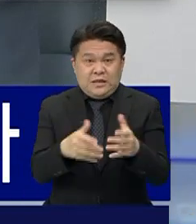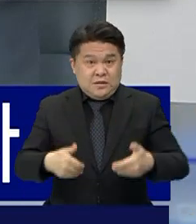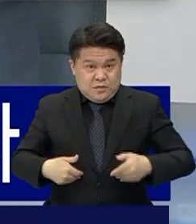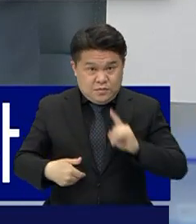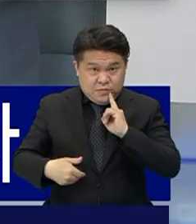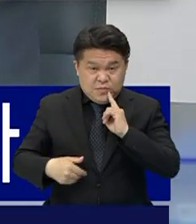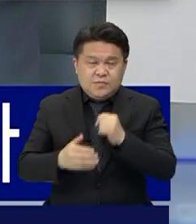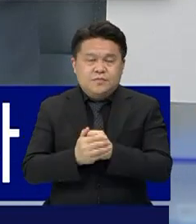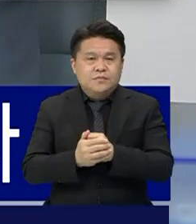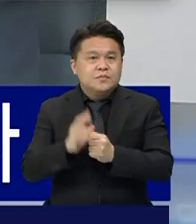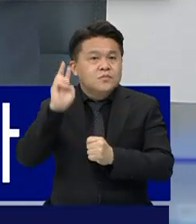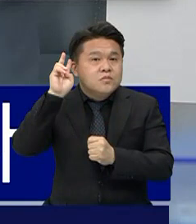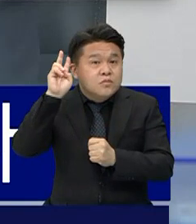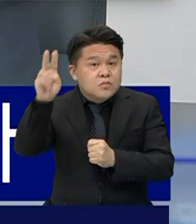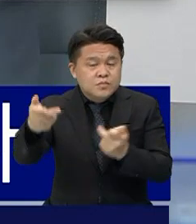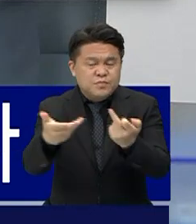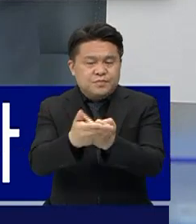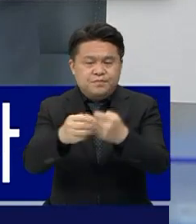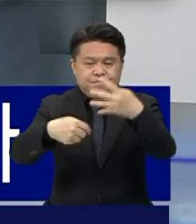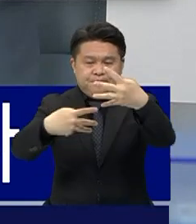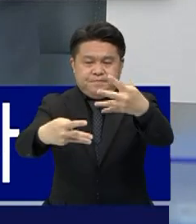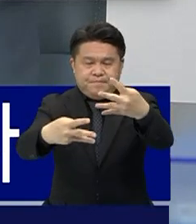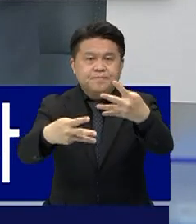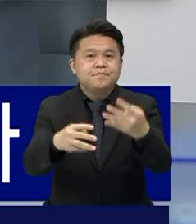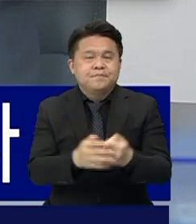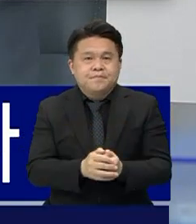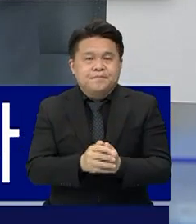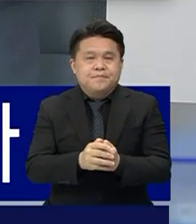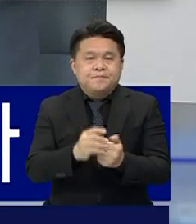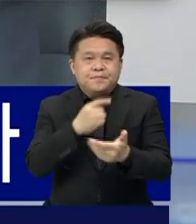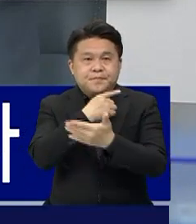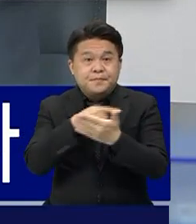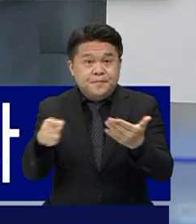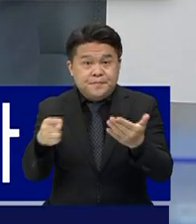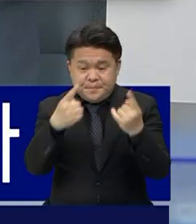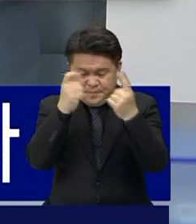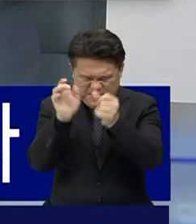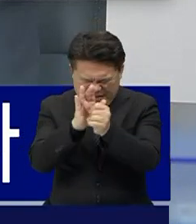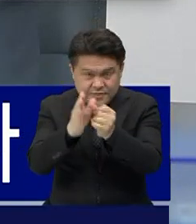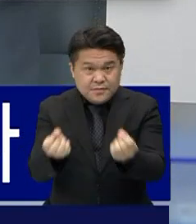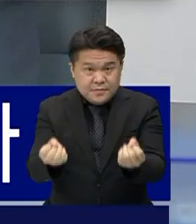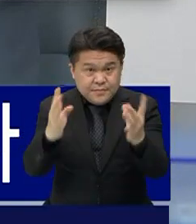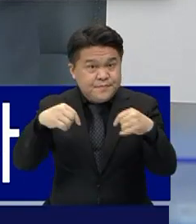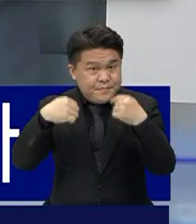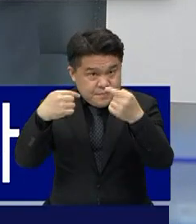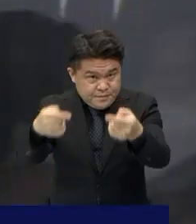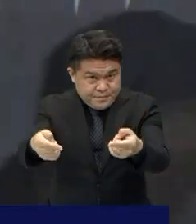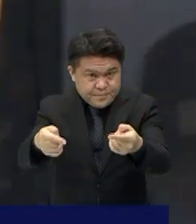모레 제주 4.3 희생자 추념식에 참석할 예정입니다. 조윤아 기자입니다.